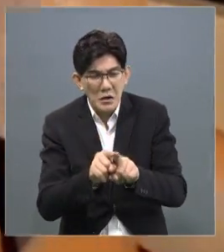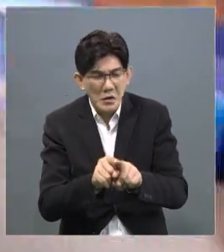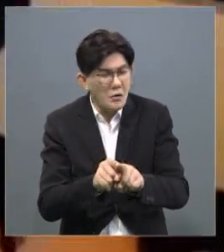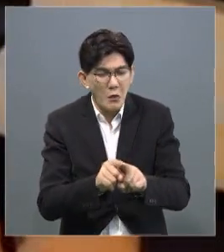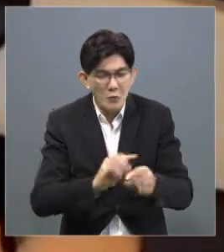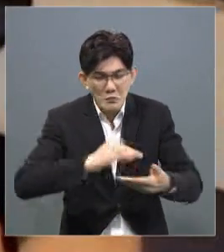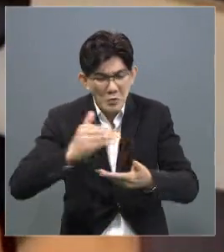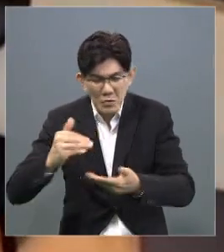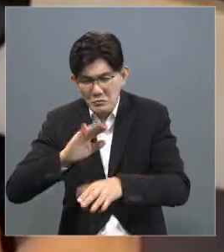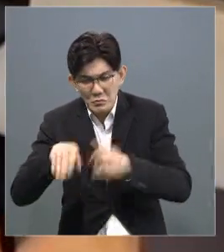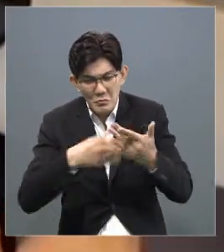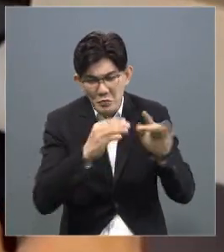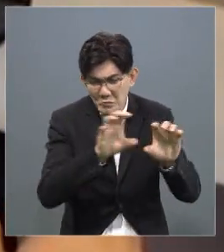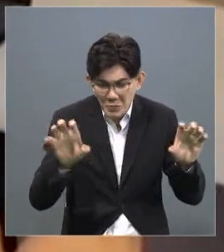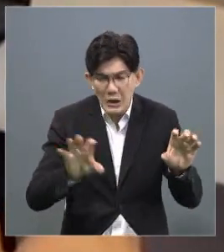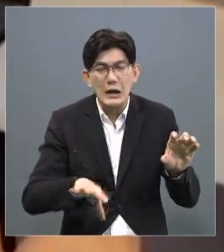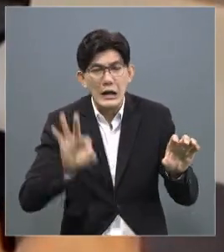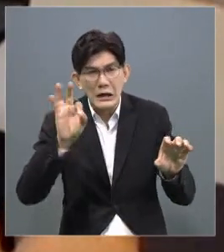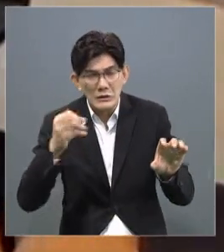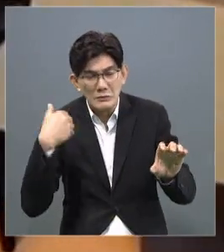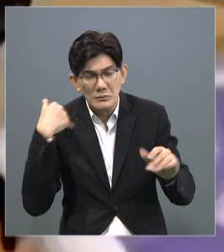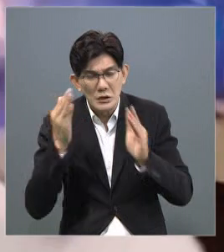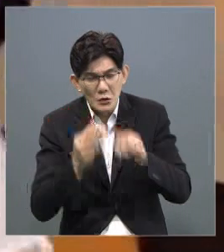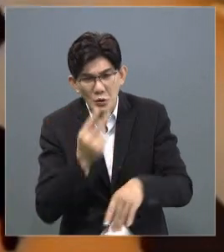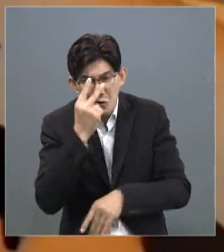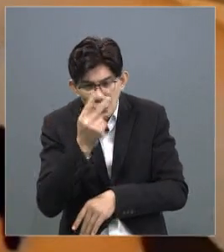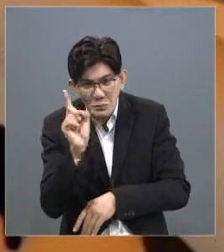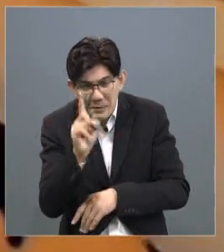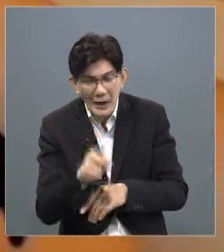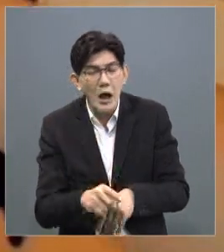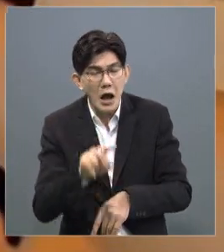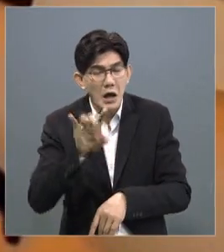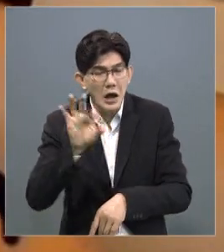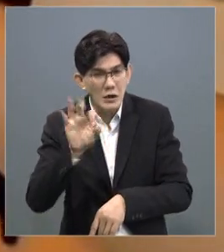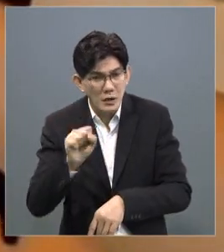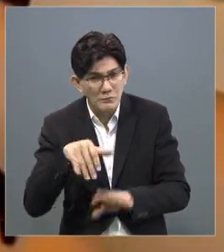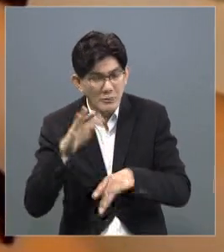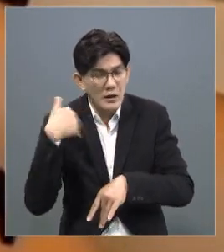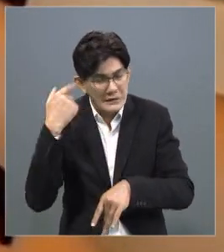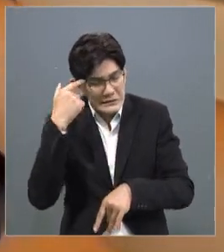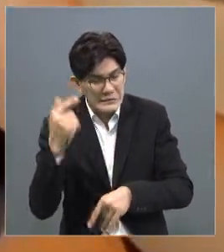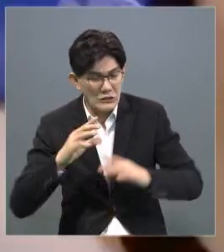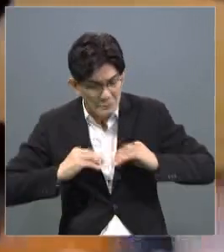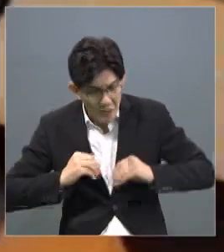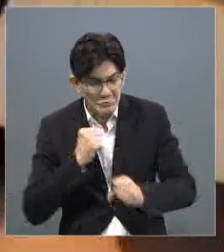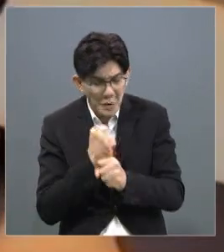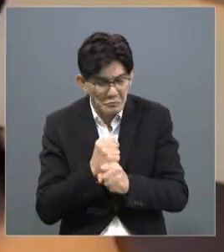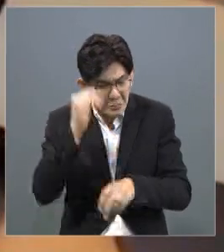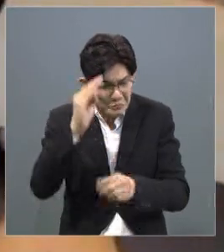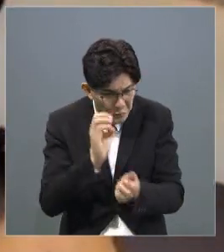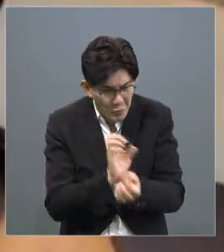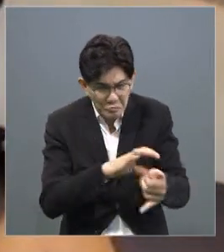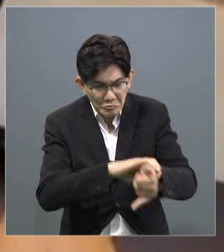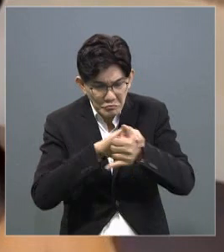บัญชีมีสมาชิกติดตามหลายแสนคนค่ะจากการสอบสวนผู้ต้องหาให้การรับสารภาพนะคะตำรวจจึงคุม